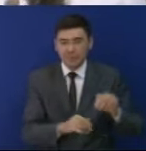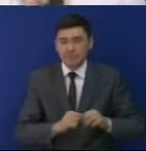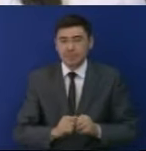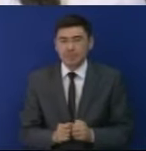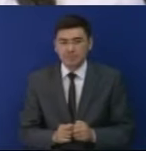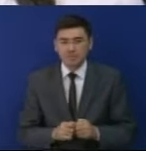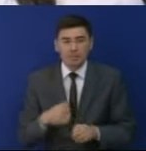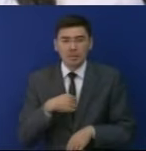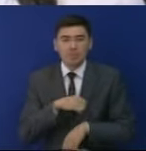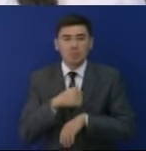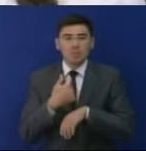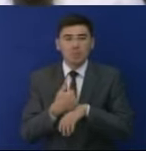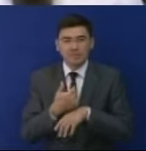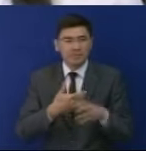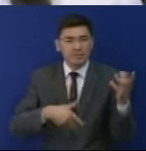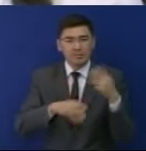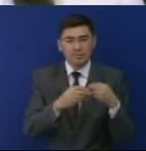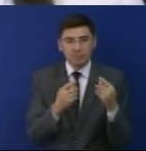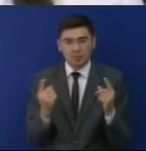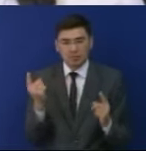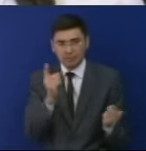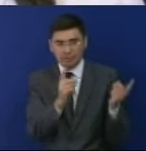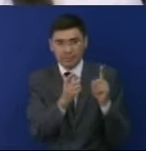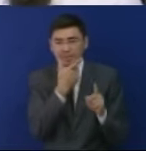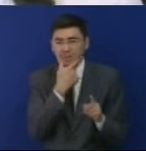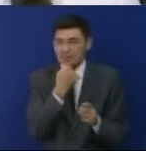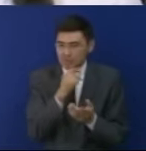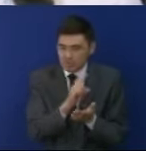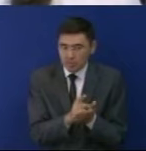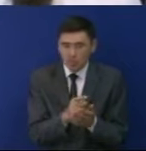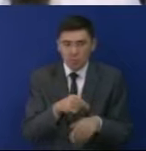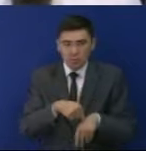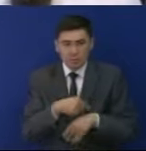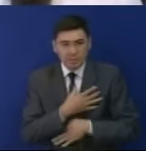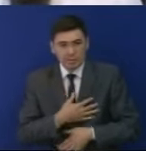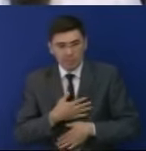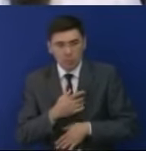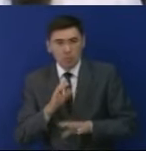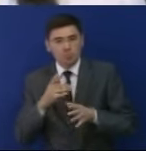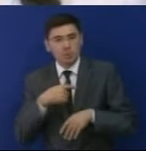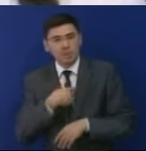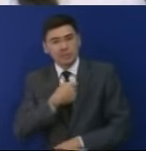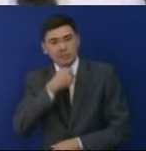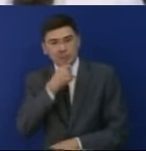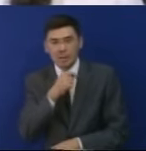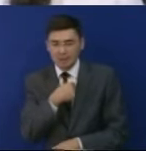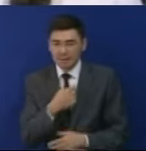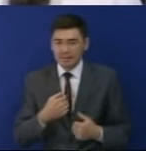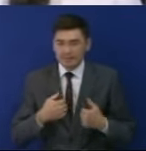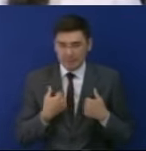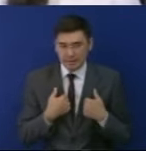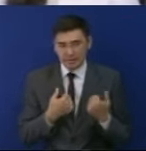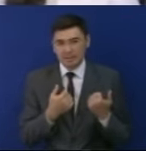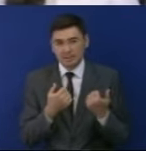Самое главное, на сцене красиво должны выглядеть партнеры. Поэтому я немного волновалась, боялась выглядеть старше. Однако я пыталась оказать